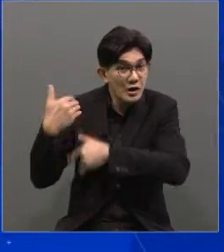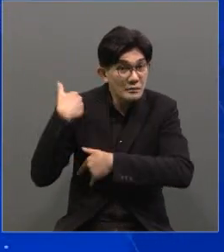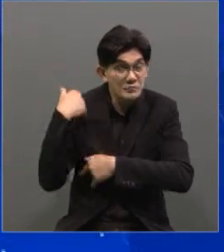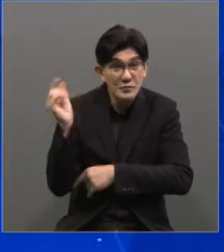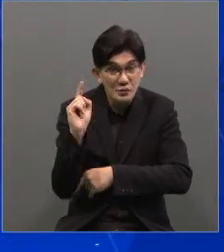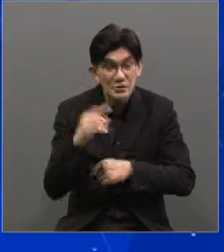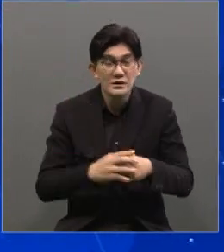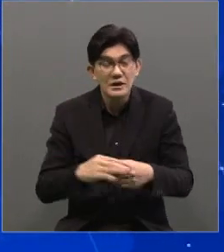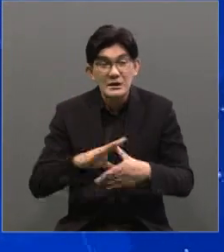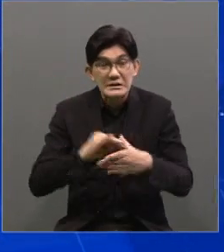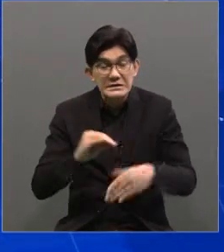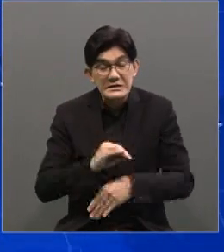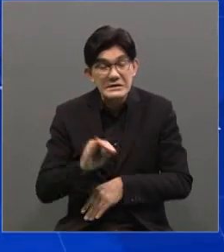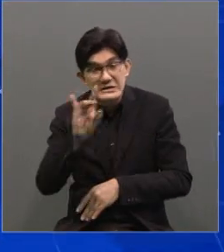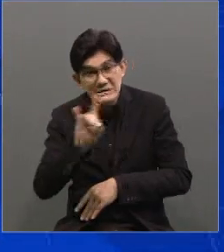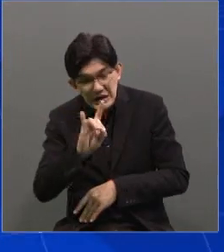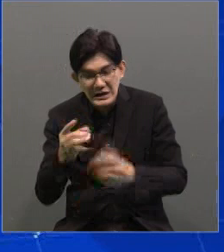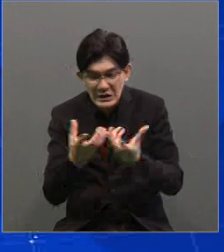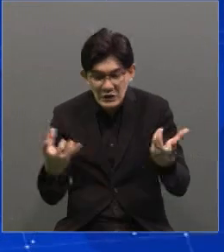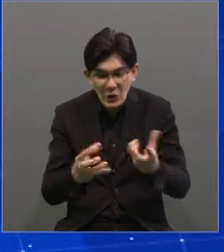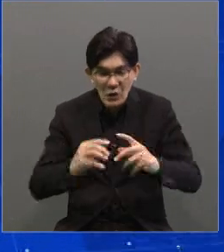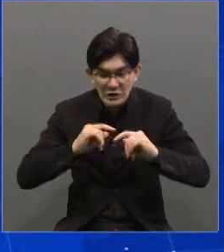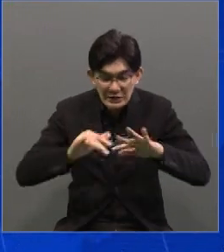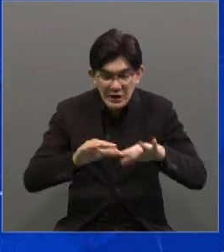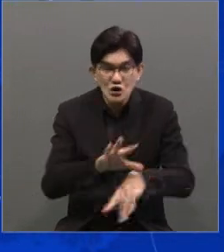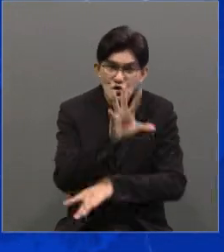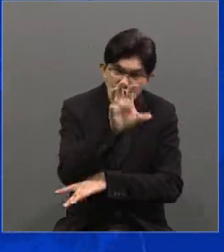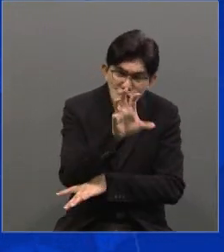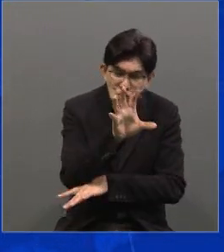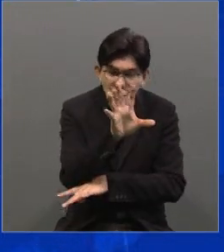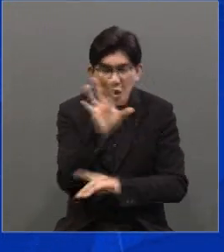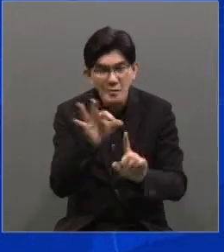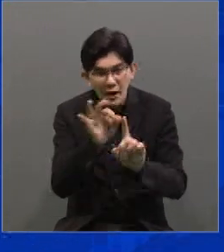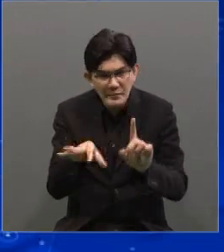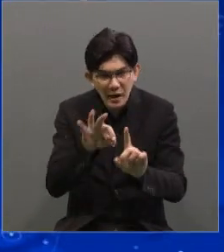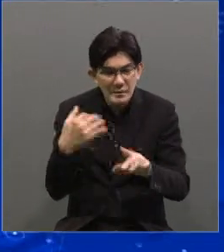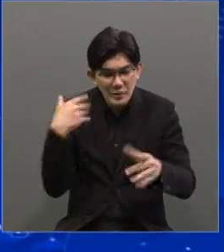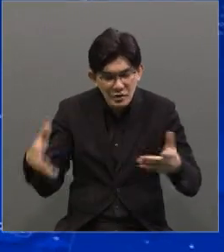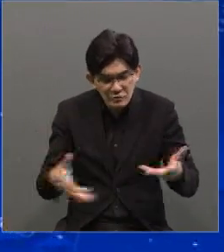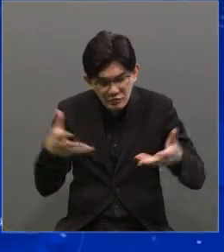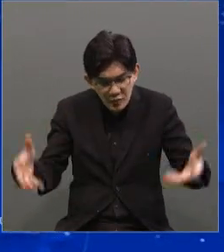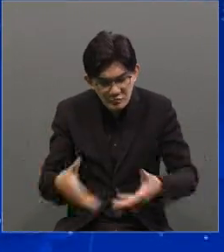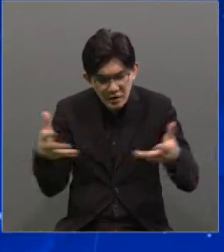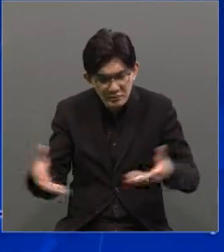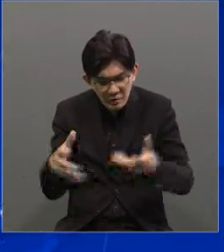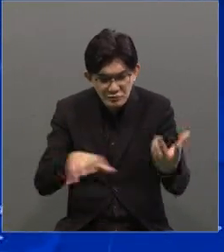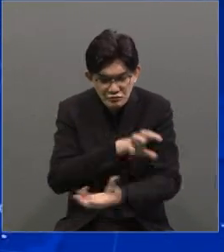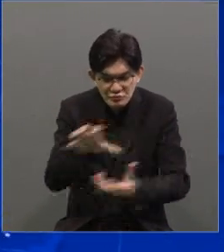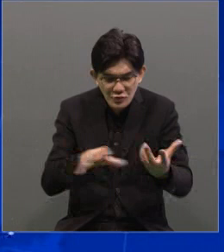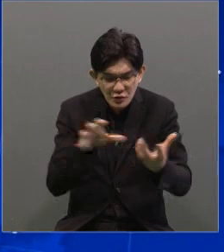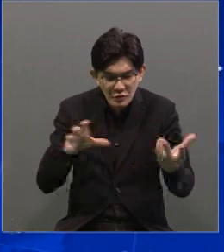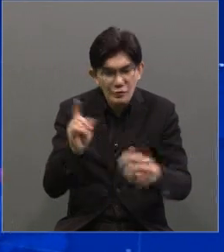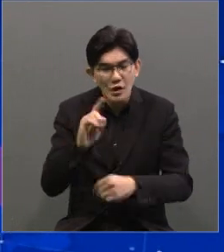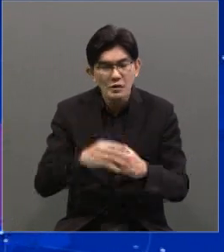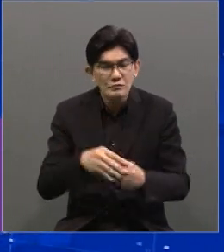ไปด้วยเนื้อสับหรือว่าอาหารทะเลอย่างที่บอกบางทีใส่กุ้งเนาะแล้วก็ใส่ใบกะเพราและส่วนผสมอื่นๆลงไปเช่นหอม